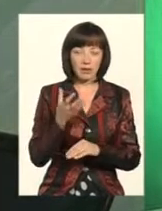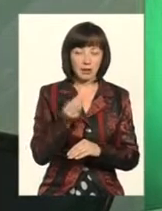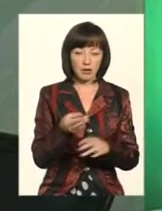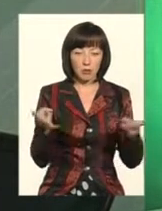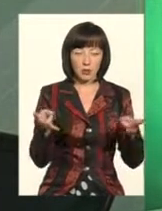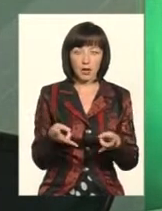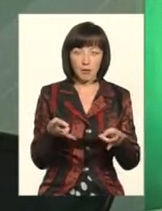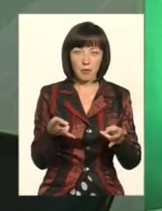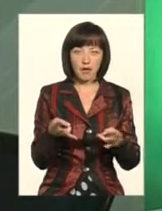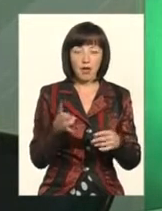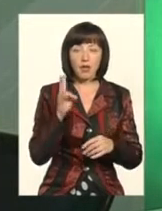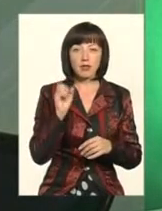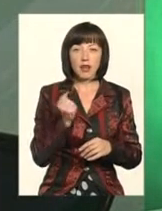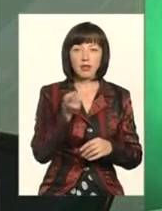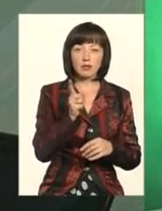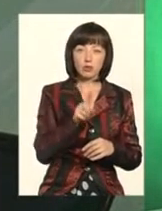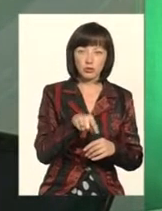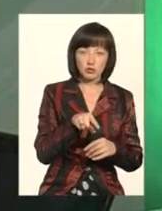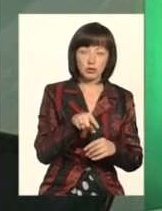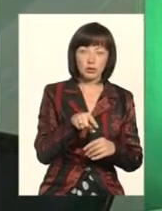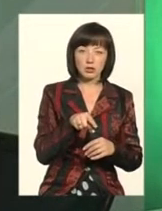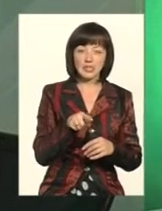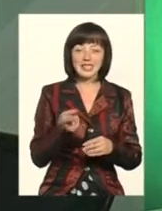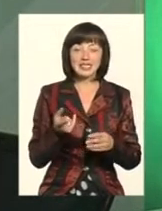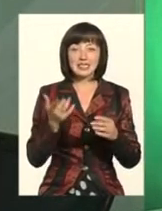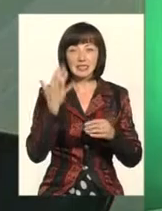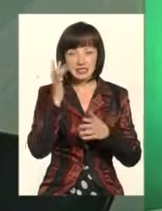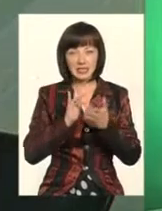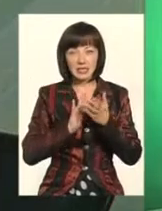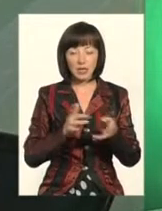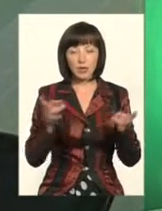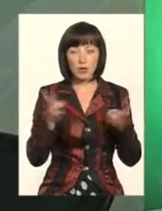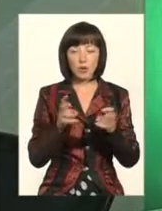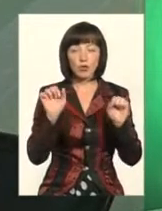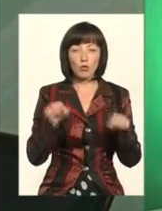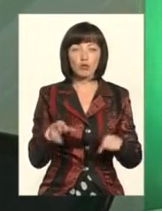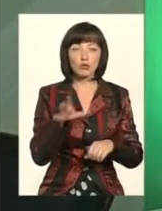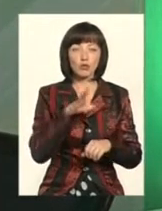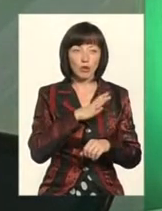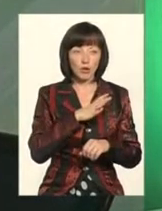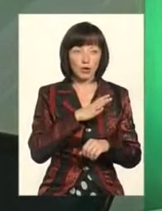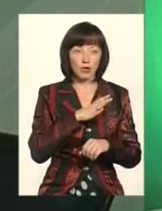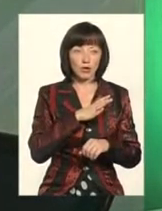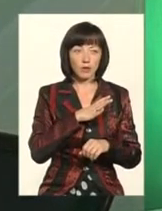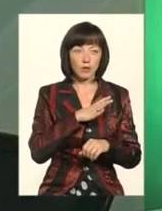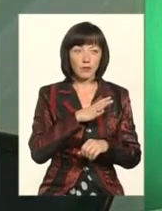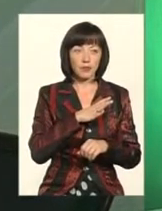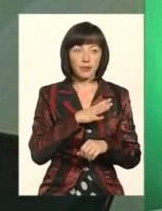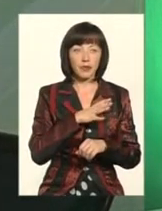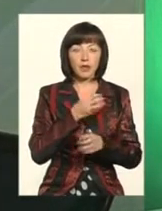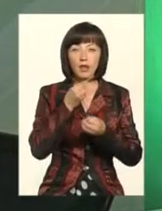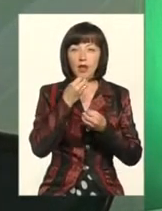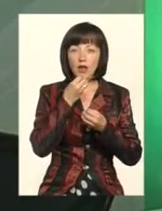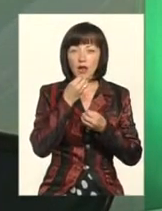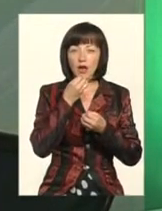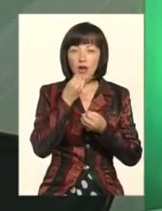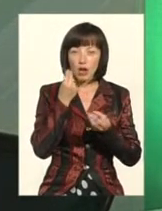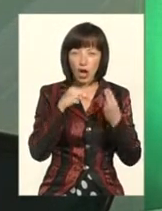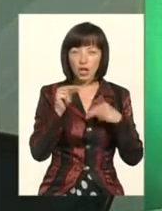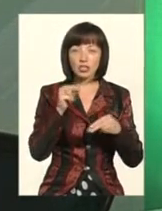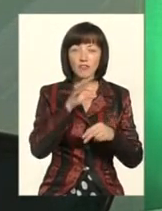потреб на ті цілі, які необхідно було, щоб можна було, ну, будемо казати, ефективніше